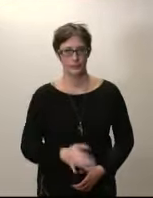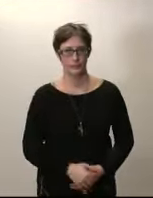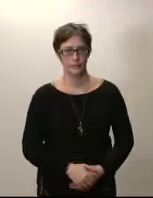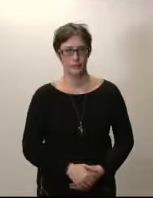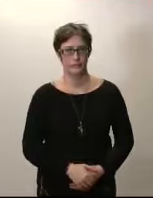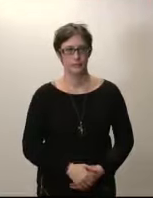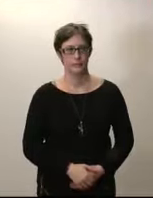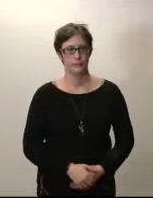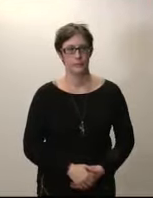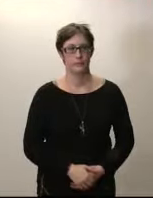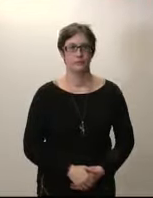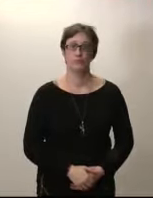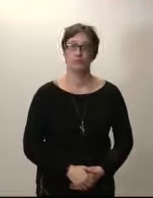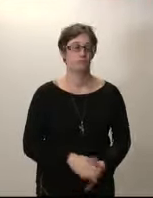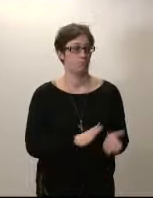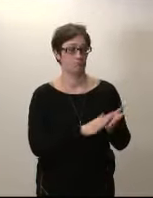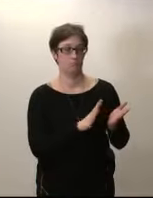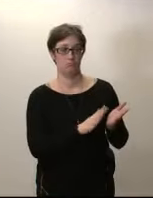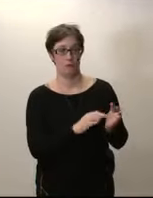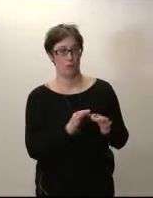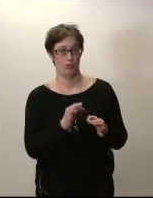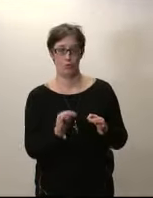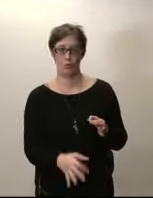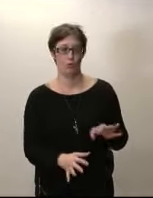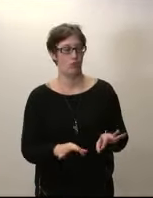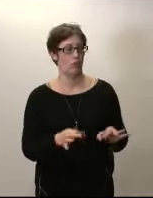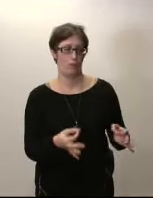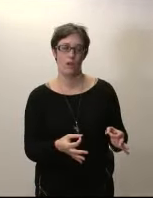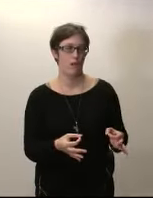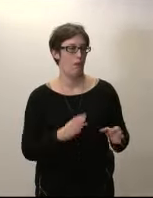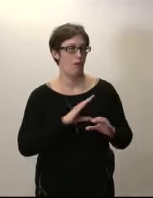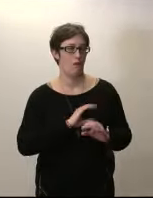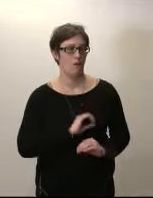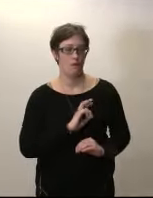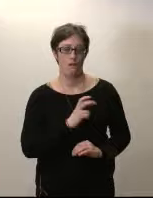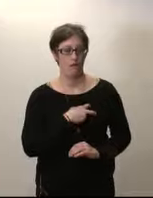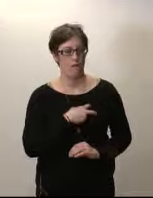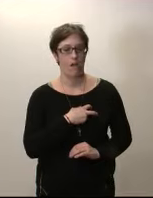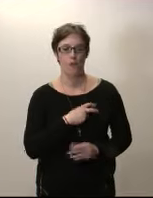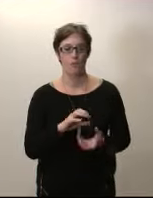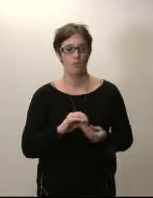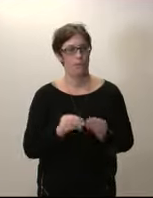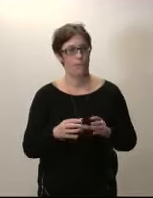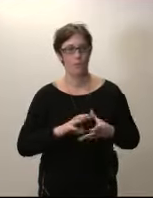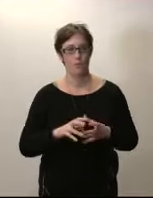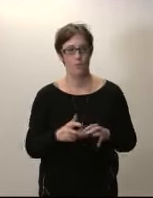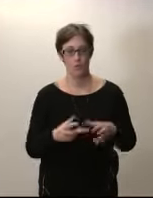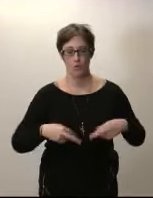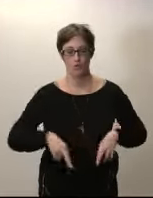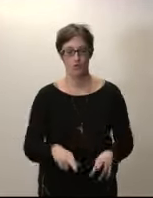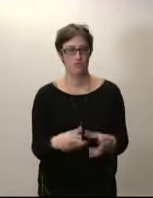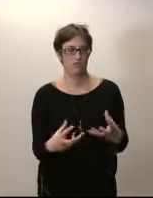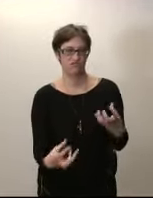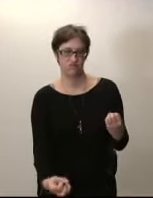Je vous félicite d'avoir enfin trouvé une solution à ce problème qui était compliqué. Et effectivement, cette rue était dans un état lamentable. On y avait travaillé et